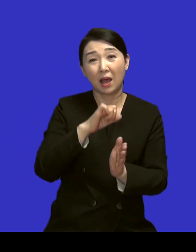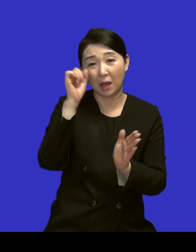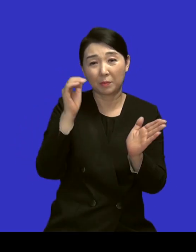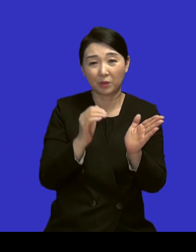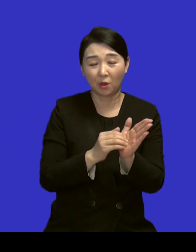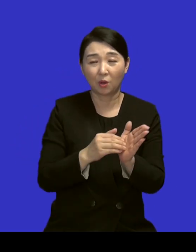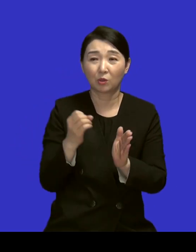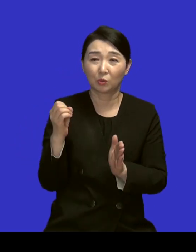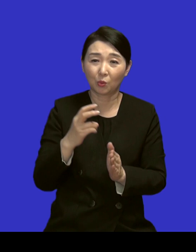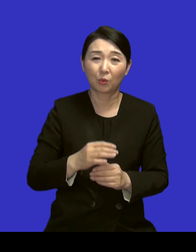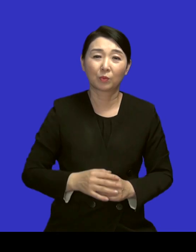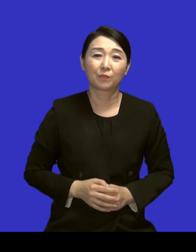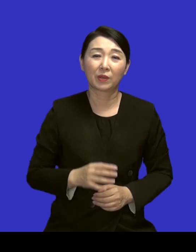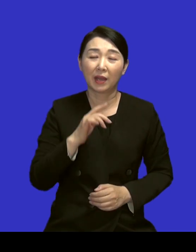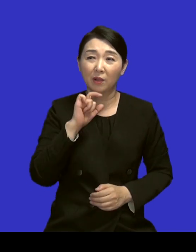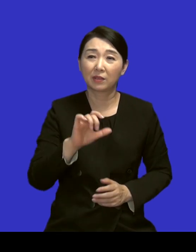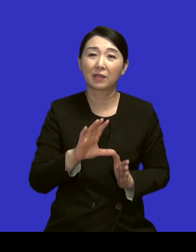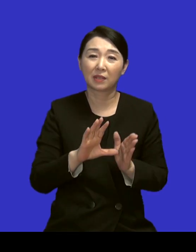겸임교수로 섬기고 있는